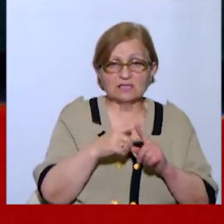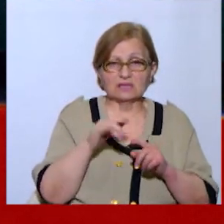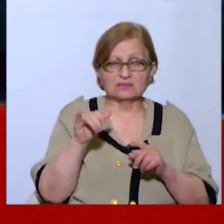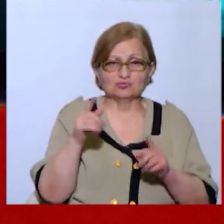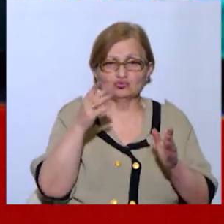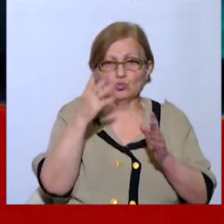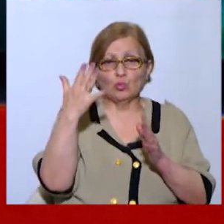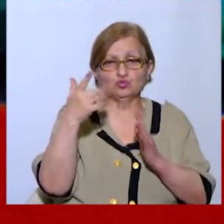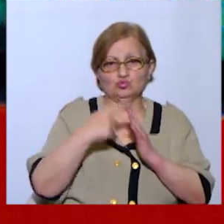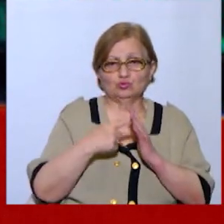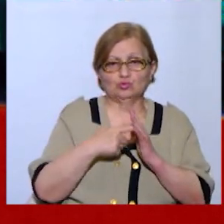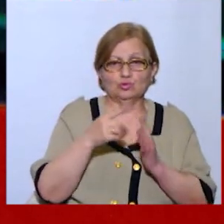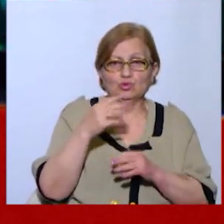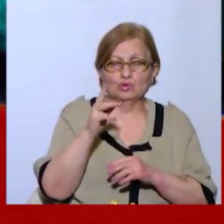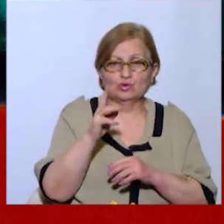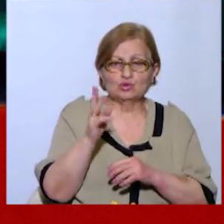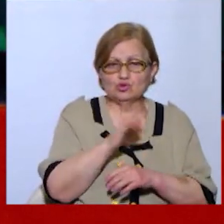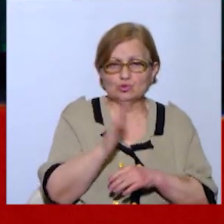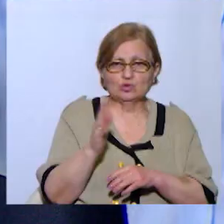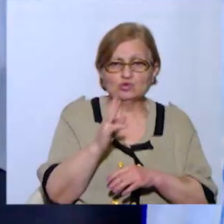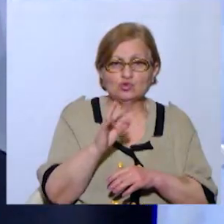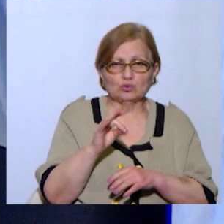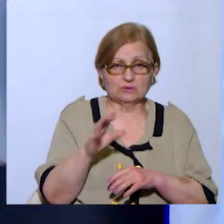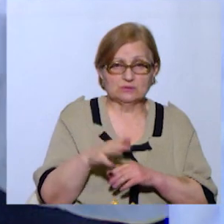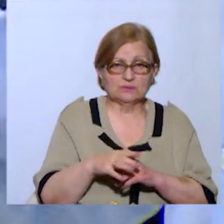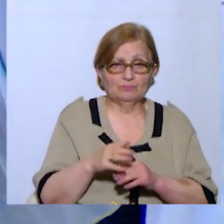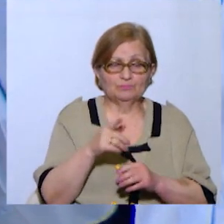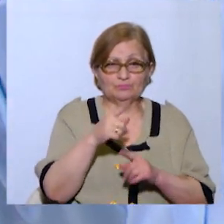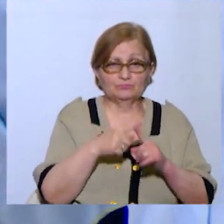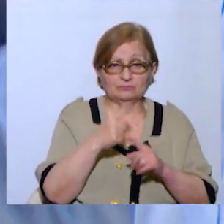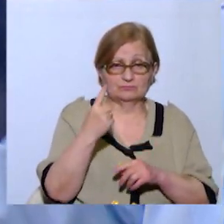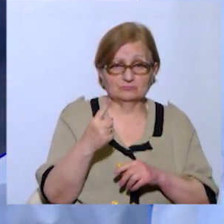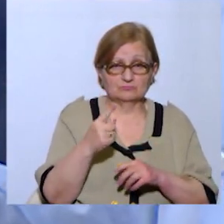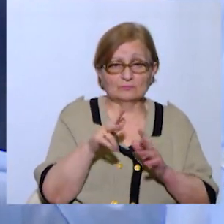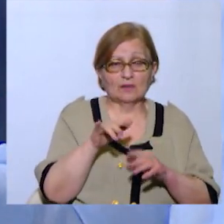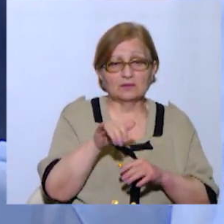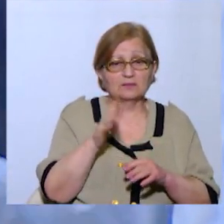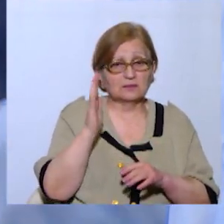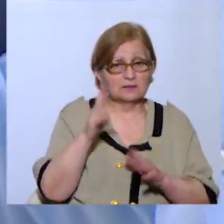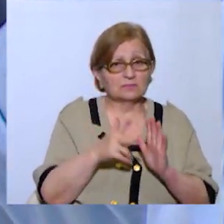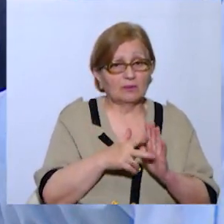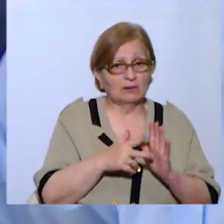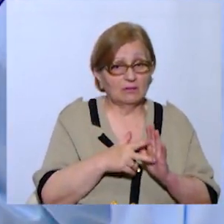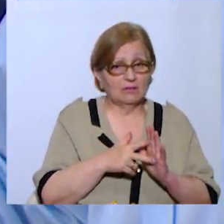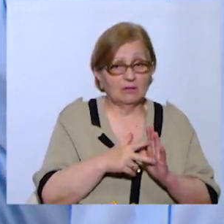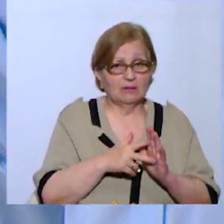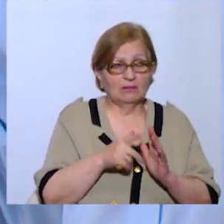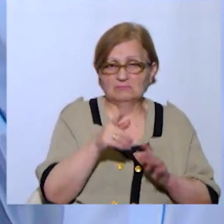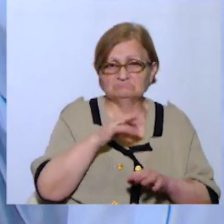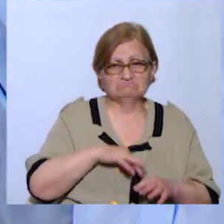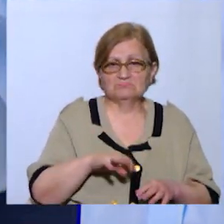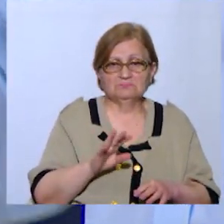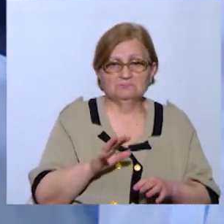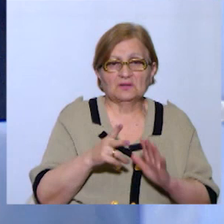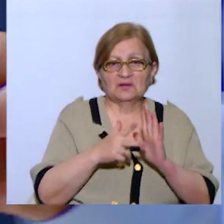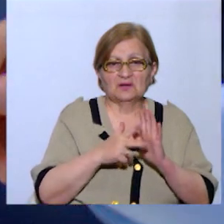ესეთი ძებნა x-ი თუ 1 არის y-ი გამოდის 8 ტოლი და ეს შემთხვევა არ გვაწყობს რადგან